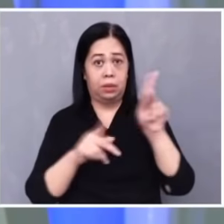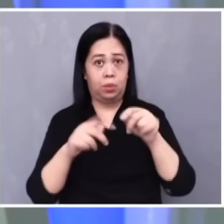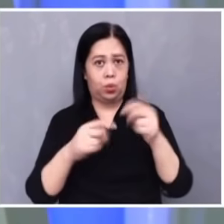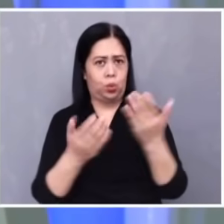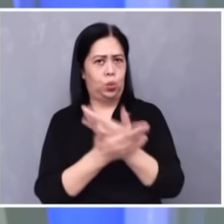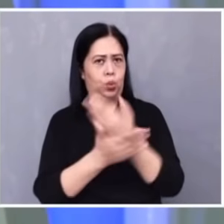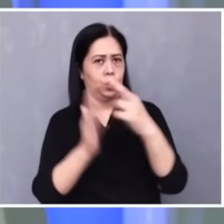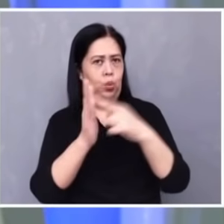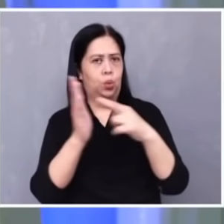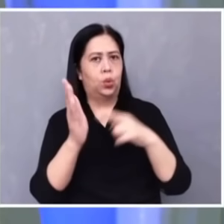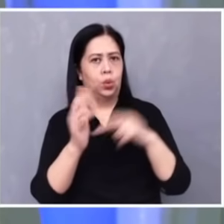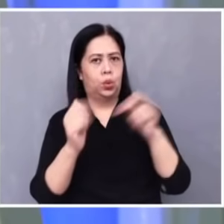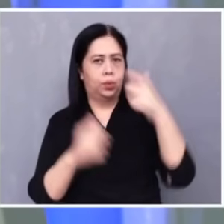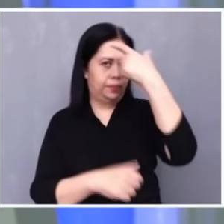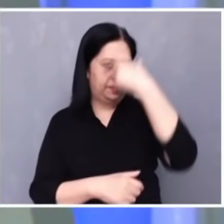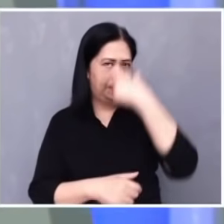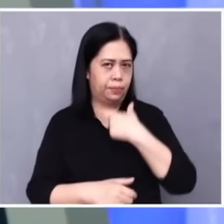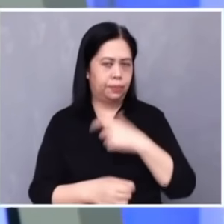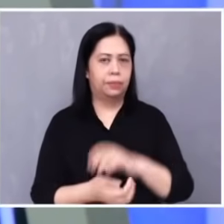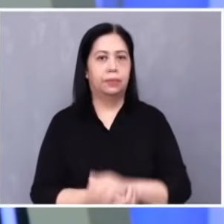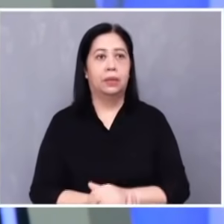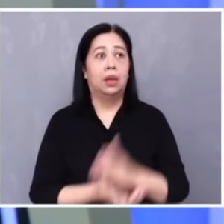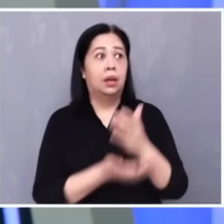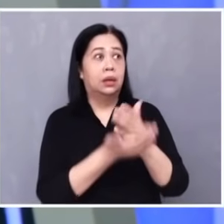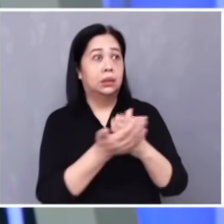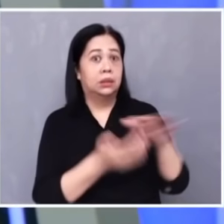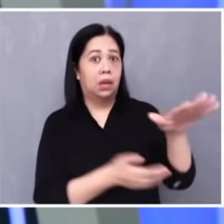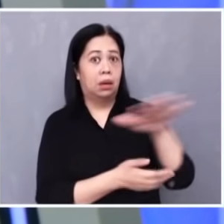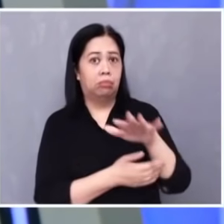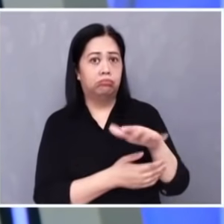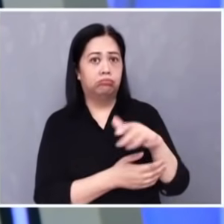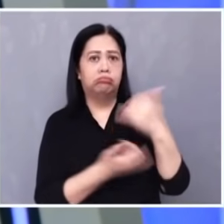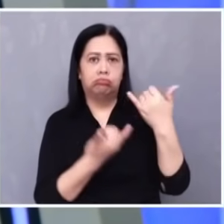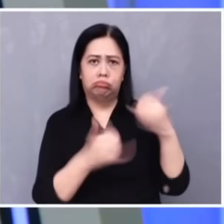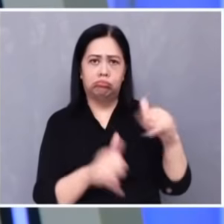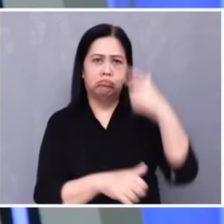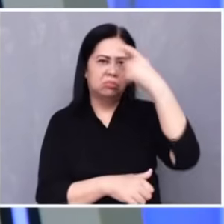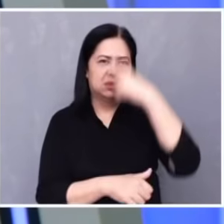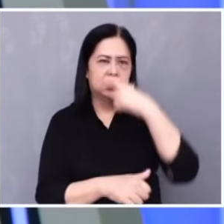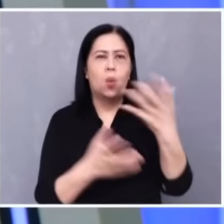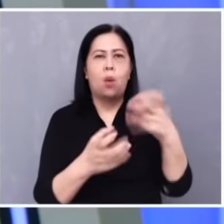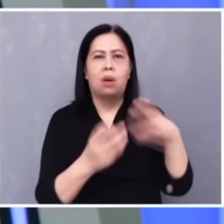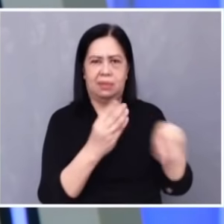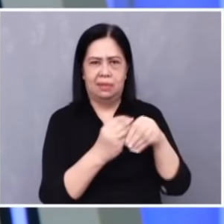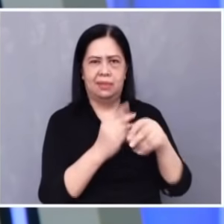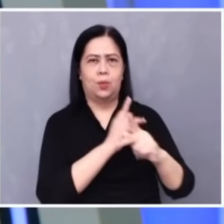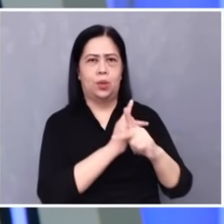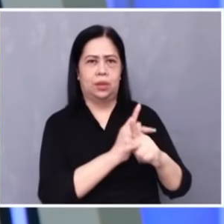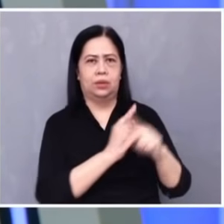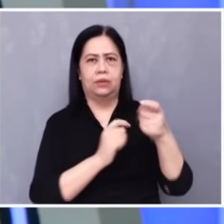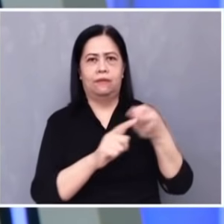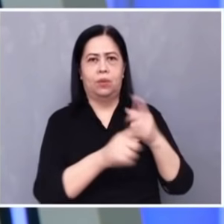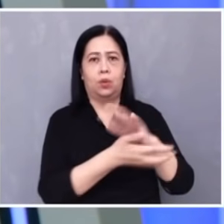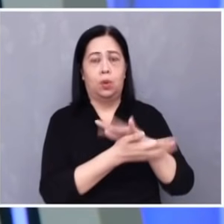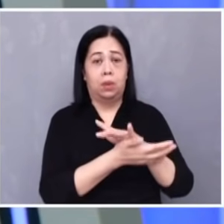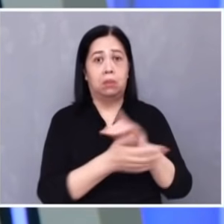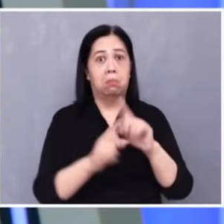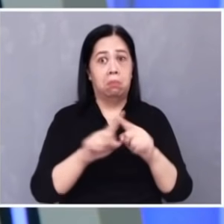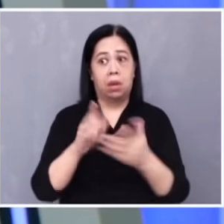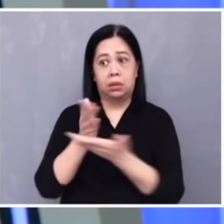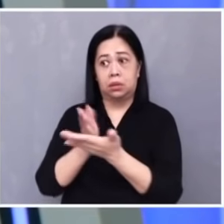ng pagsuot ng face shield. May ilang nagsusuot pa rin bilang dagdag proteksyon sa COVID, pero po may ilan ding